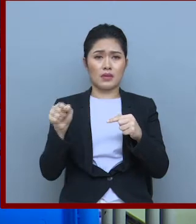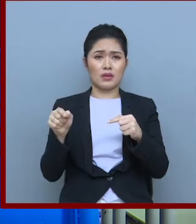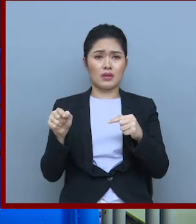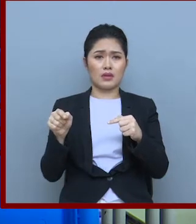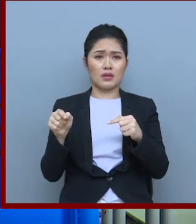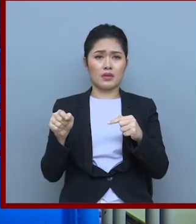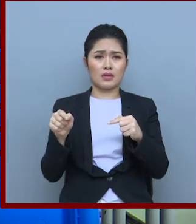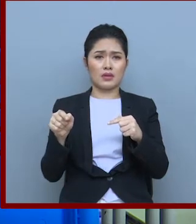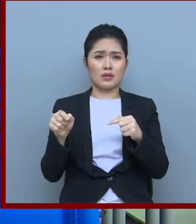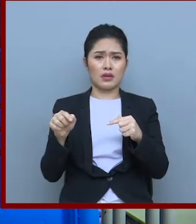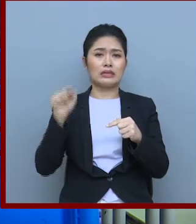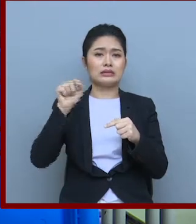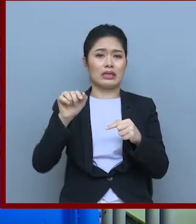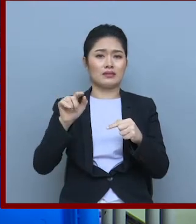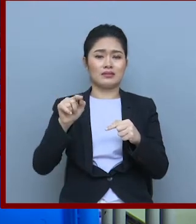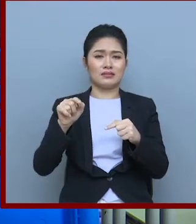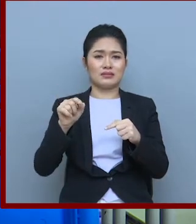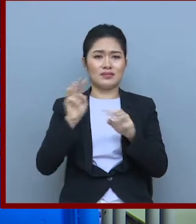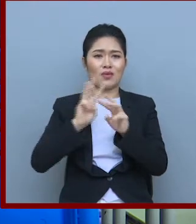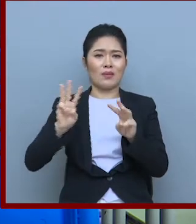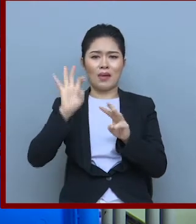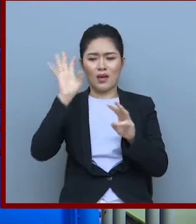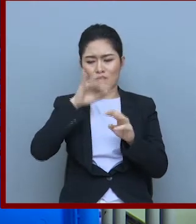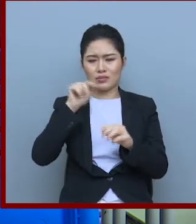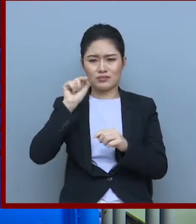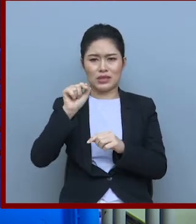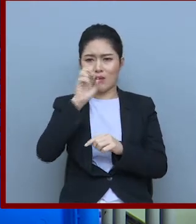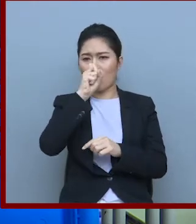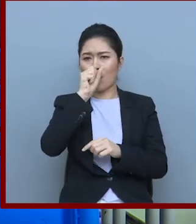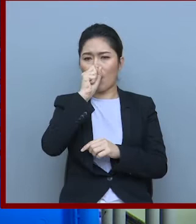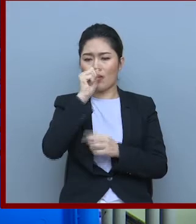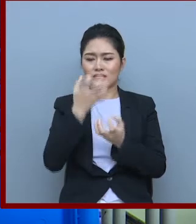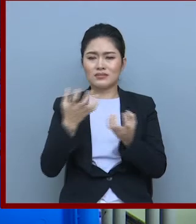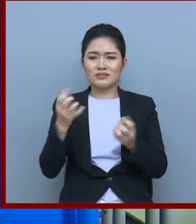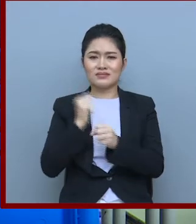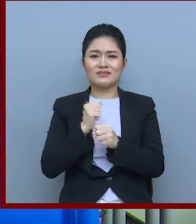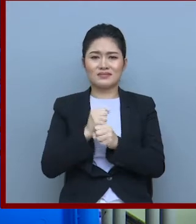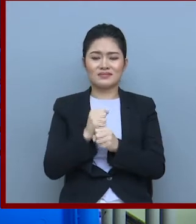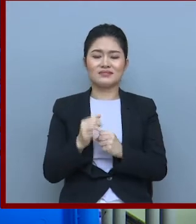ของ iNIC ของบริษัท iNIC อยู่แล้วนะครับเป็นชุดทดลอง